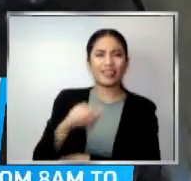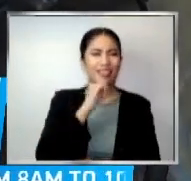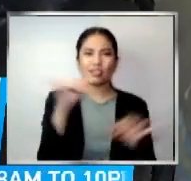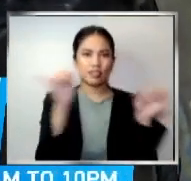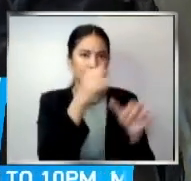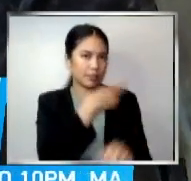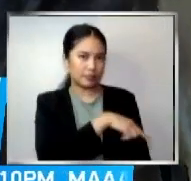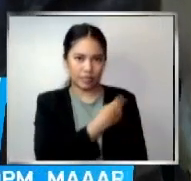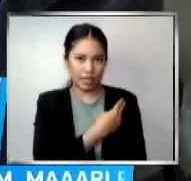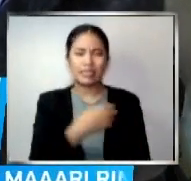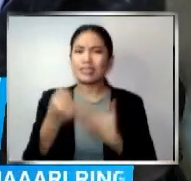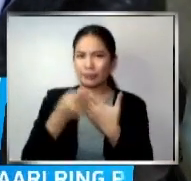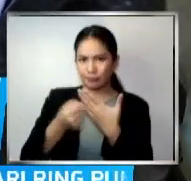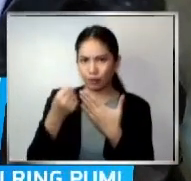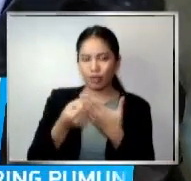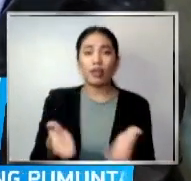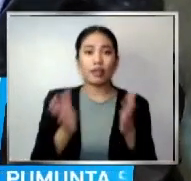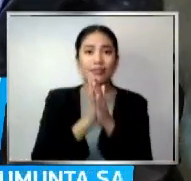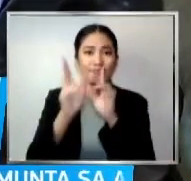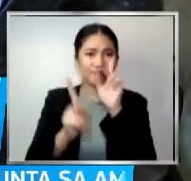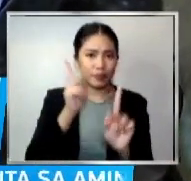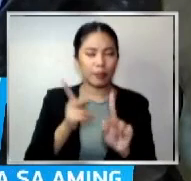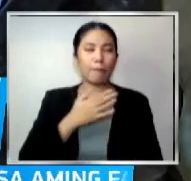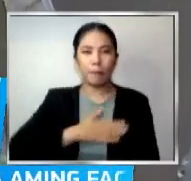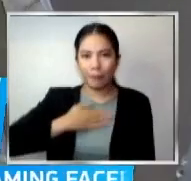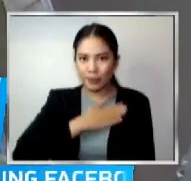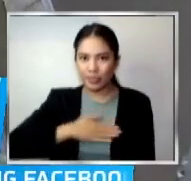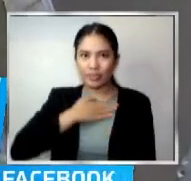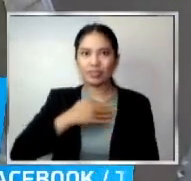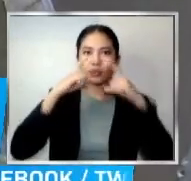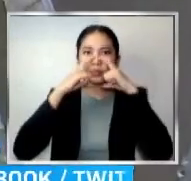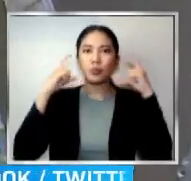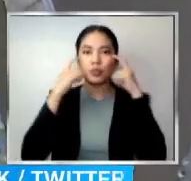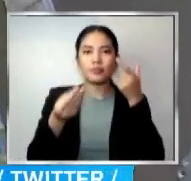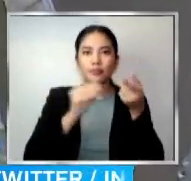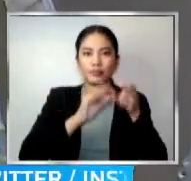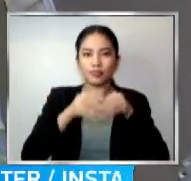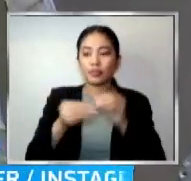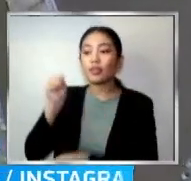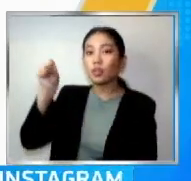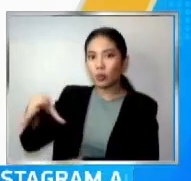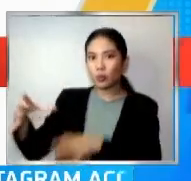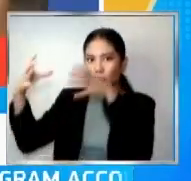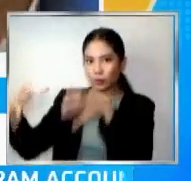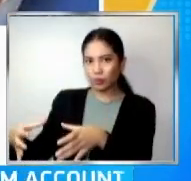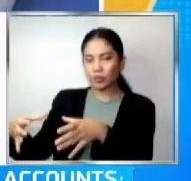Kaya pakiusap nila sa publiko, itapon ang maayos sa mga gamit na face mask o kaya ay gumamit ng reusable mask.